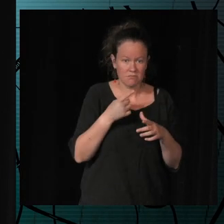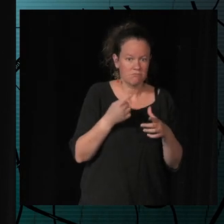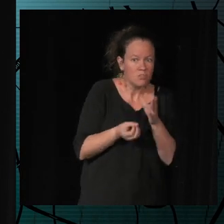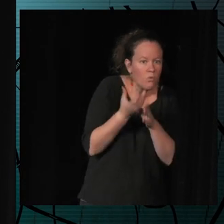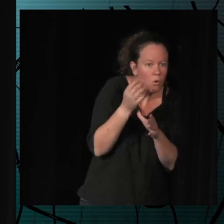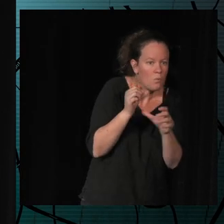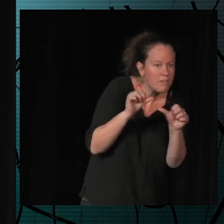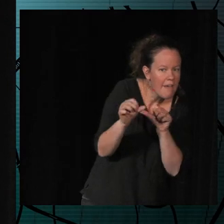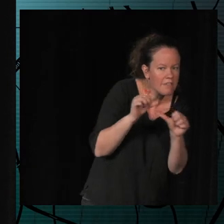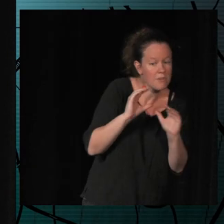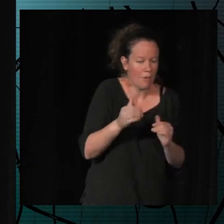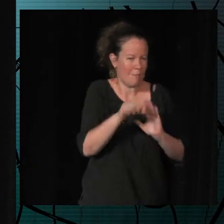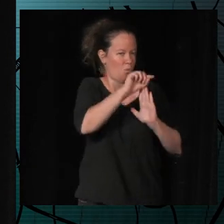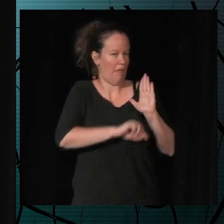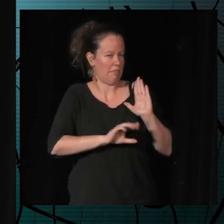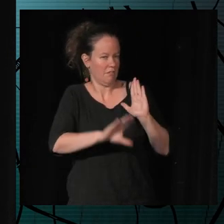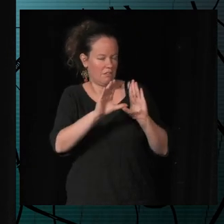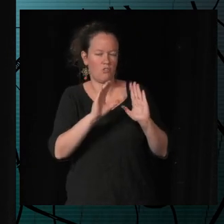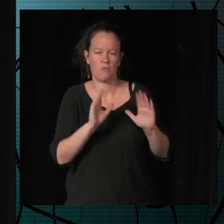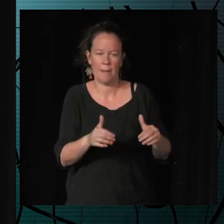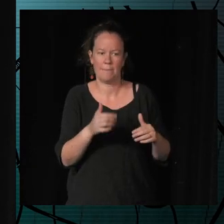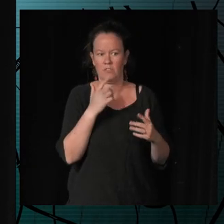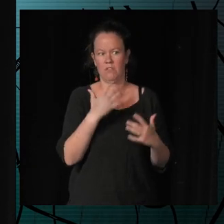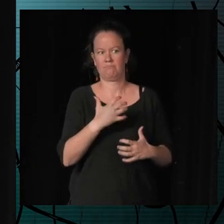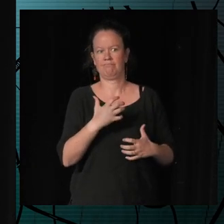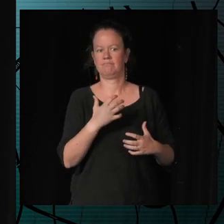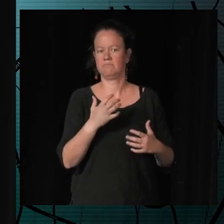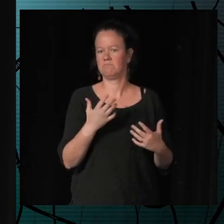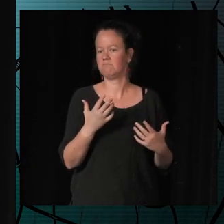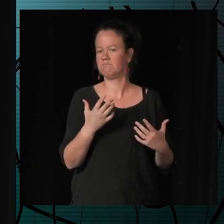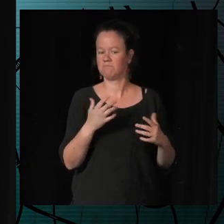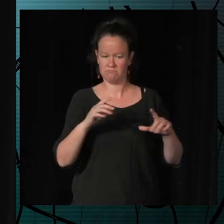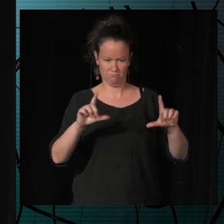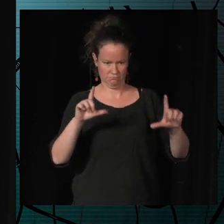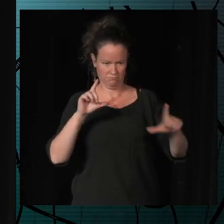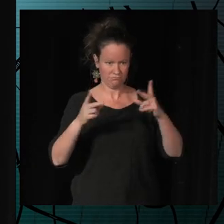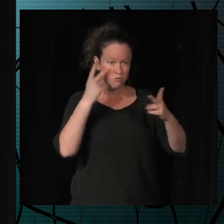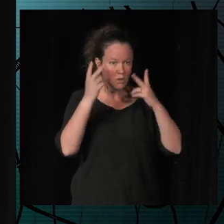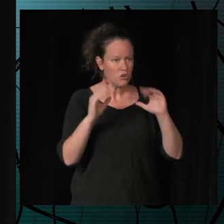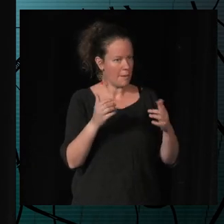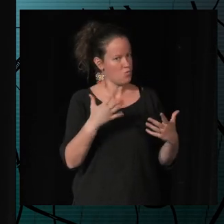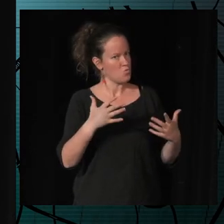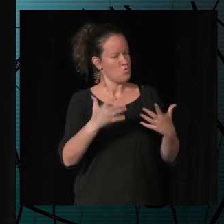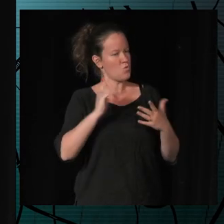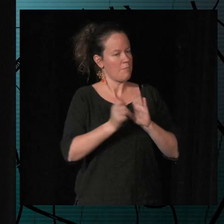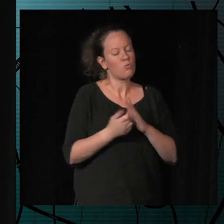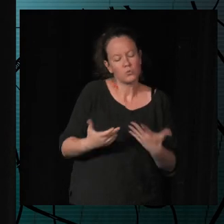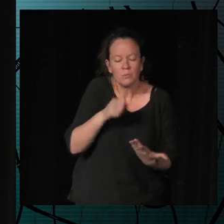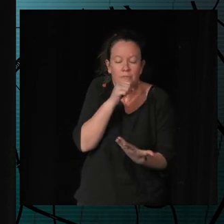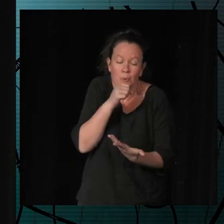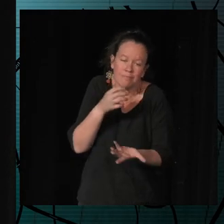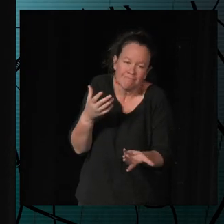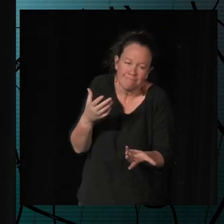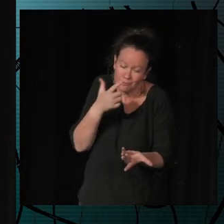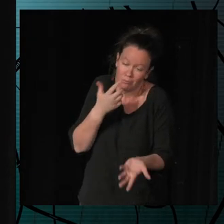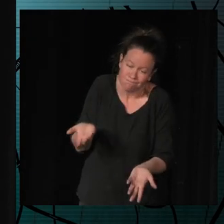s'entrre Melle c'est avent tout un choc visuel on peut le dire pour l'époque même s'il a peut-être un peu mal Vié aujourd'hui comme voilà mais en tout cas à l'époque CIT vraiment un choc visuel